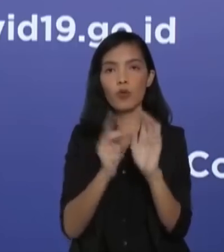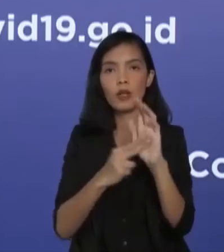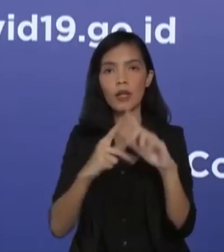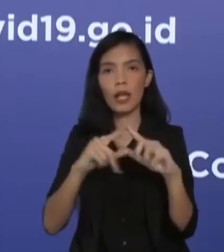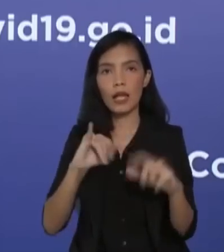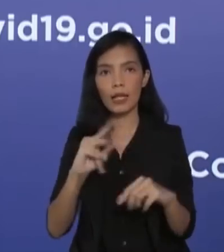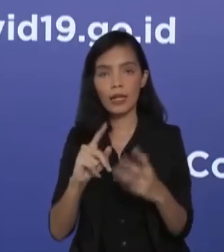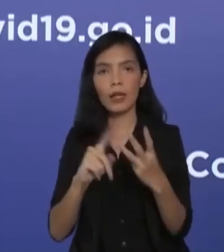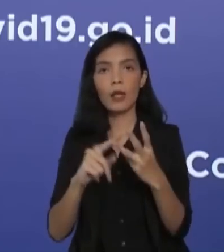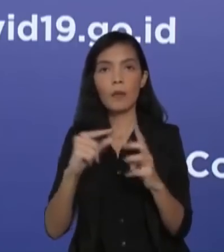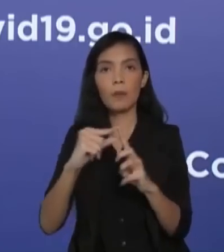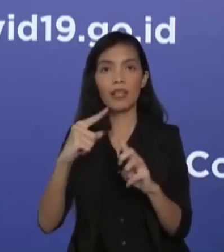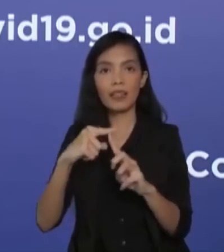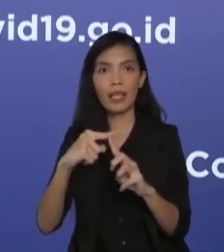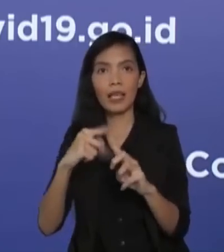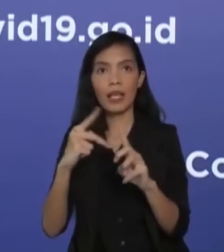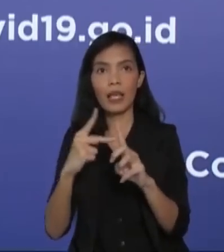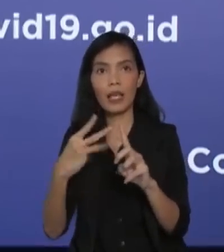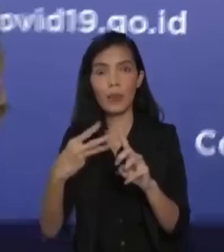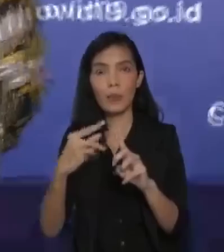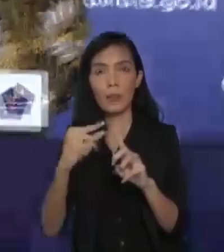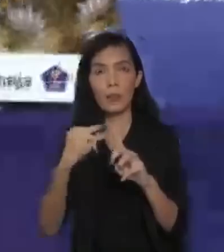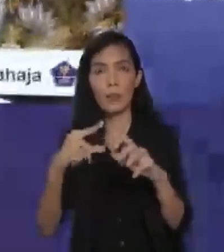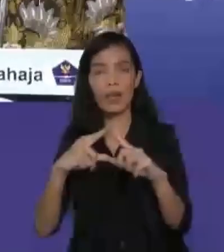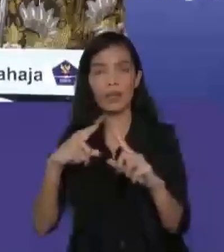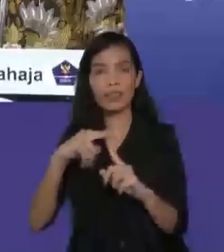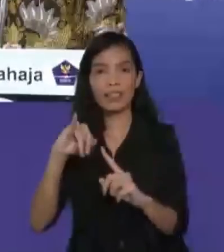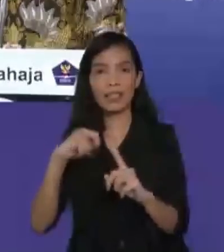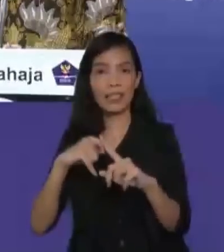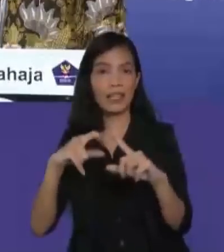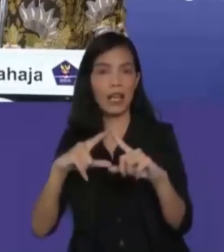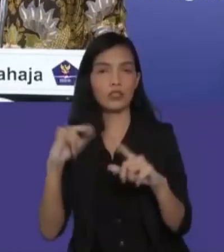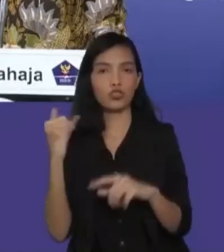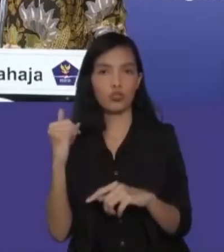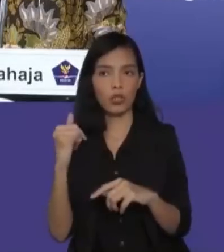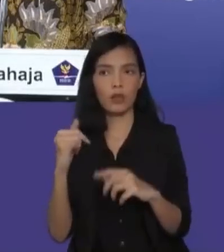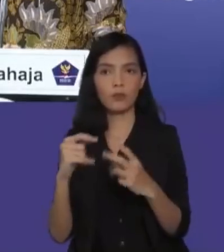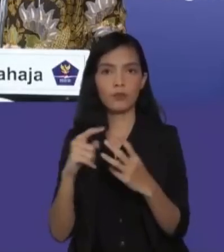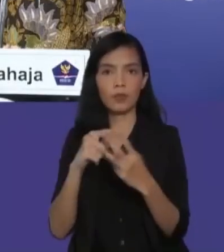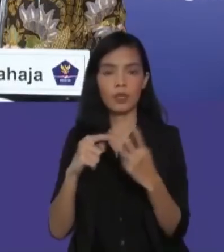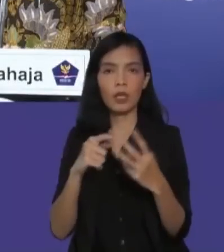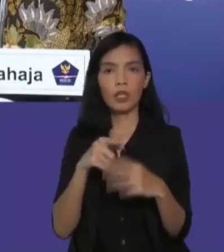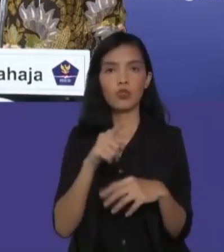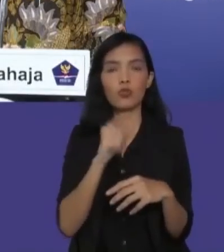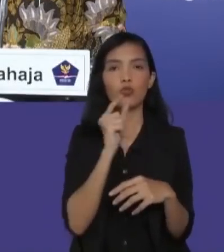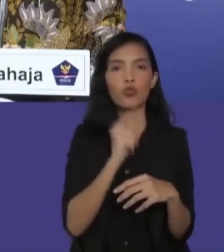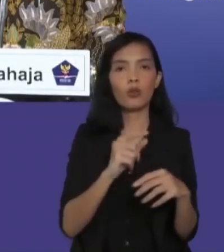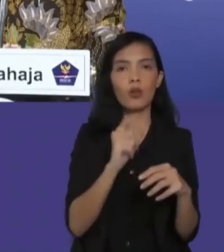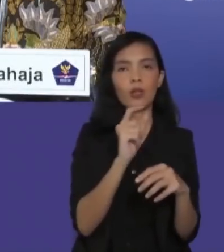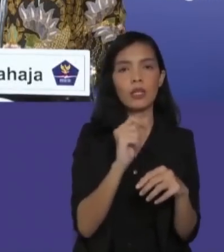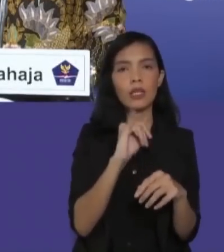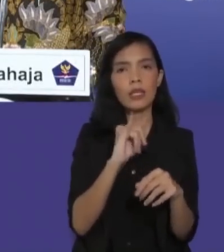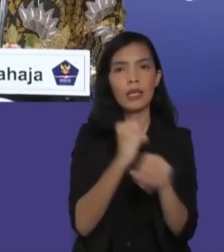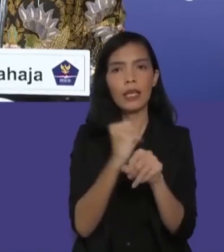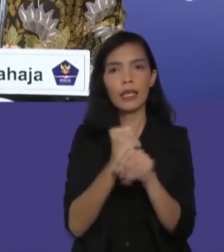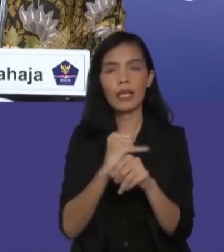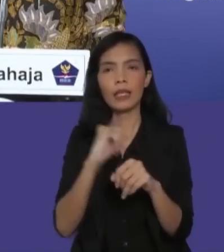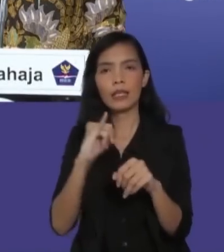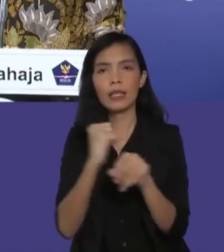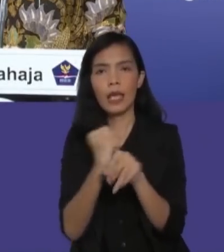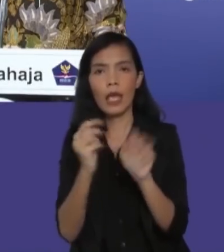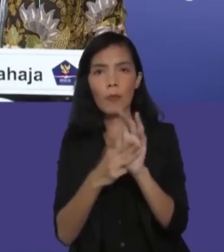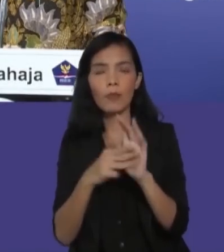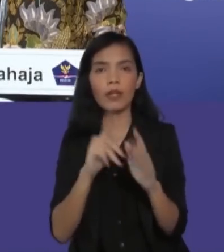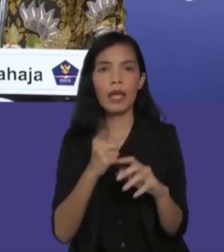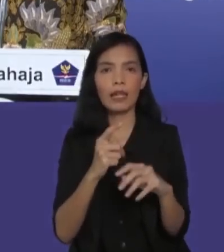Yogyakarta. Rapid test tersebut adalah untuk deteksi IgG-IgM berbasis peptide